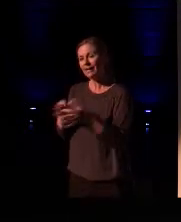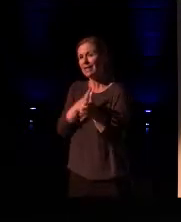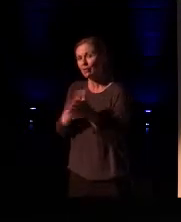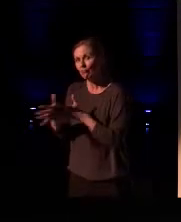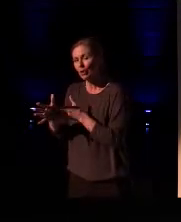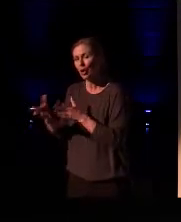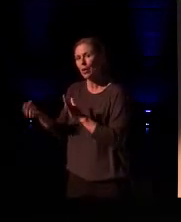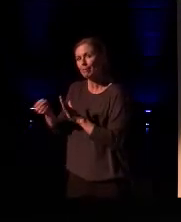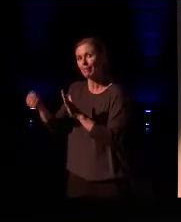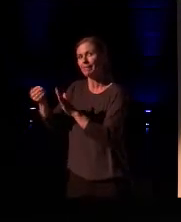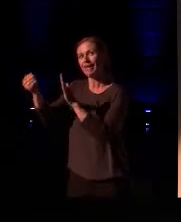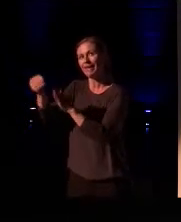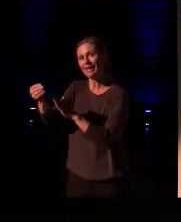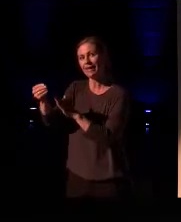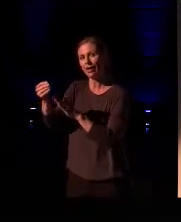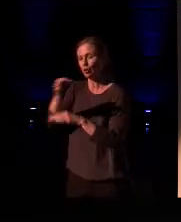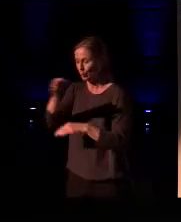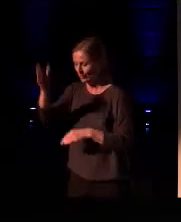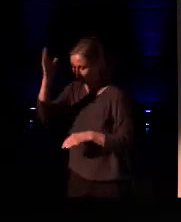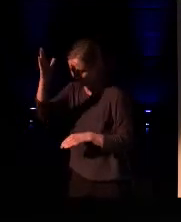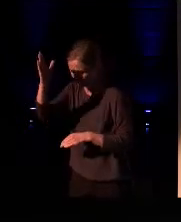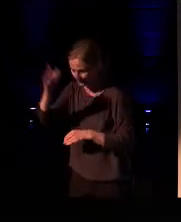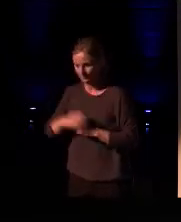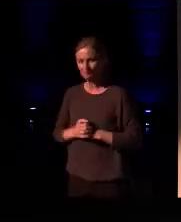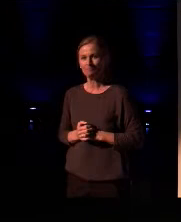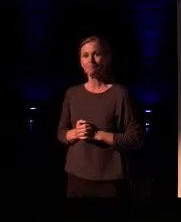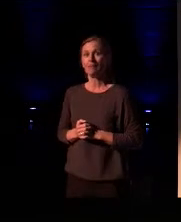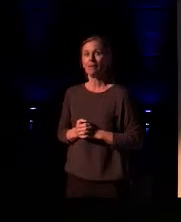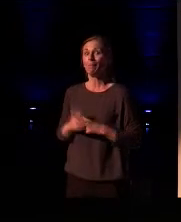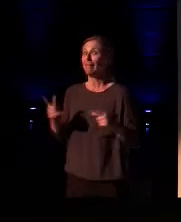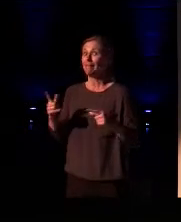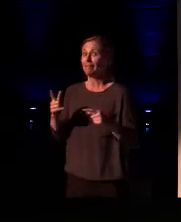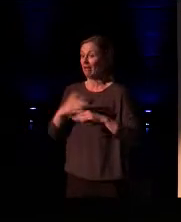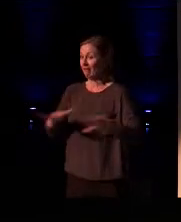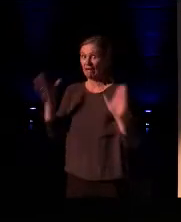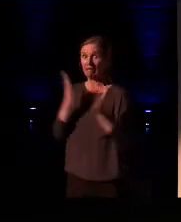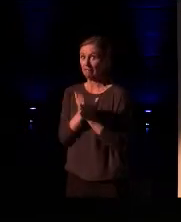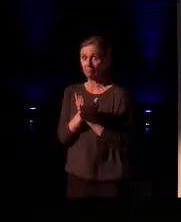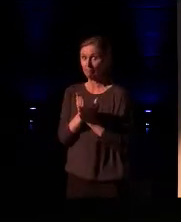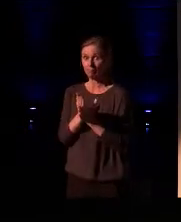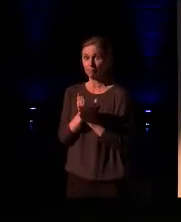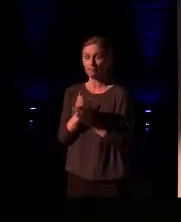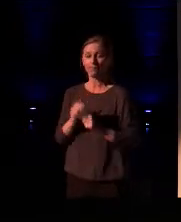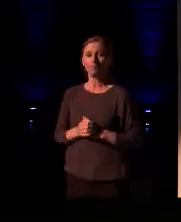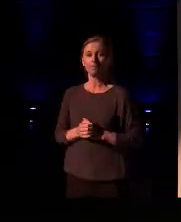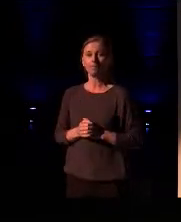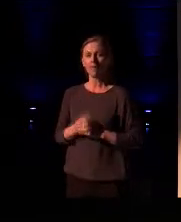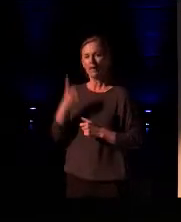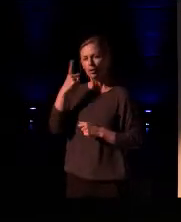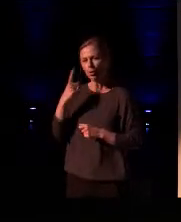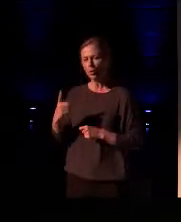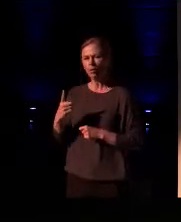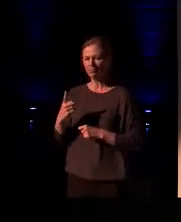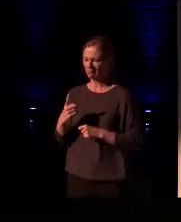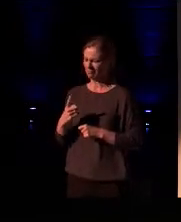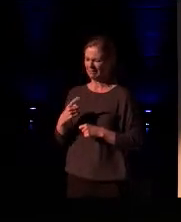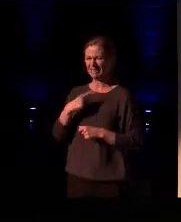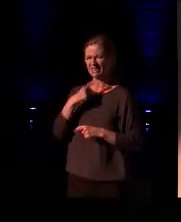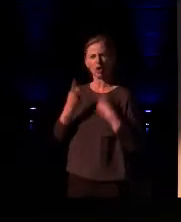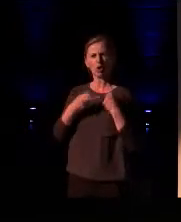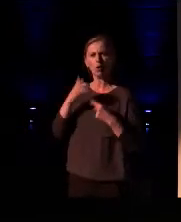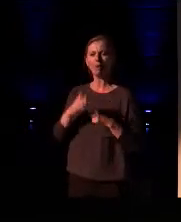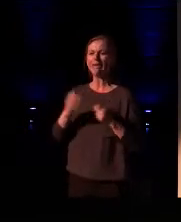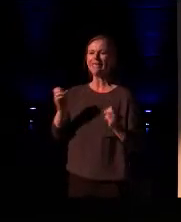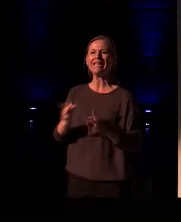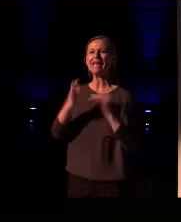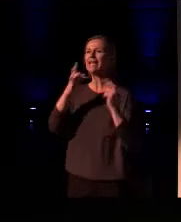gjennomføring og implementering, tusen takk. Og så vi ikke ferdig. Jeg tror vi må slutte å snakke om ildsjeler, ikke